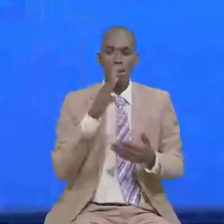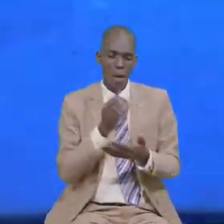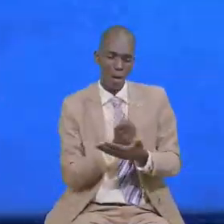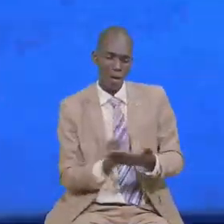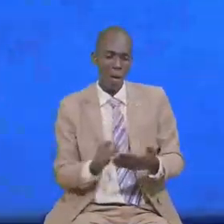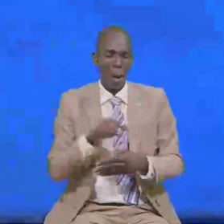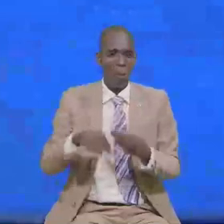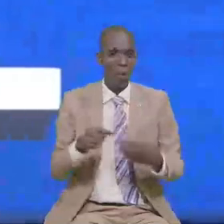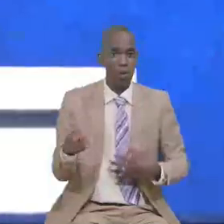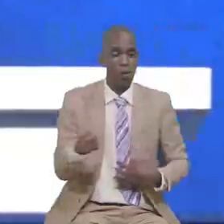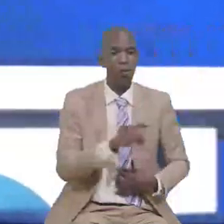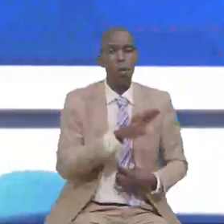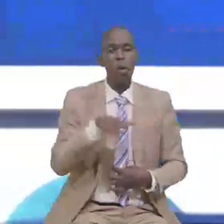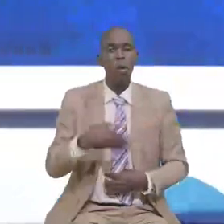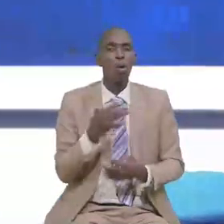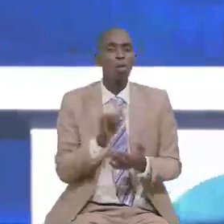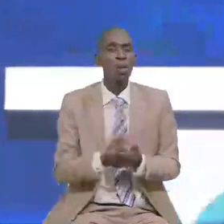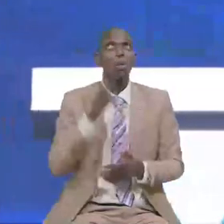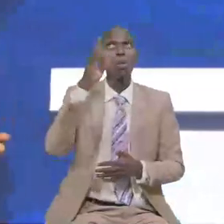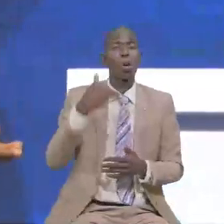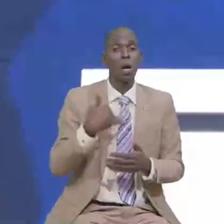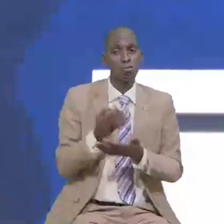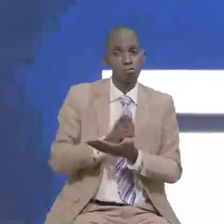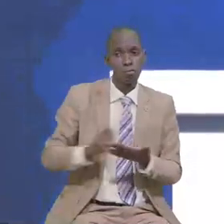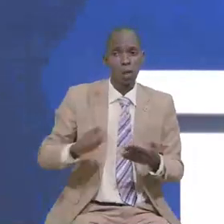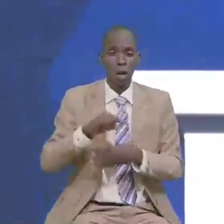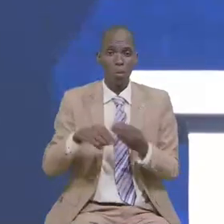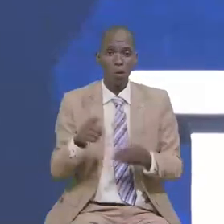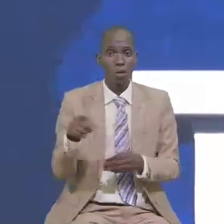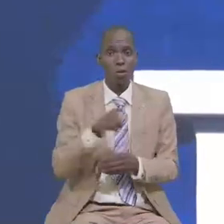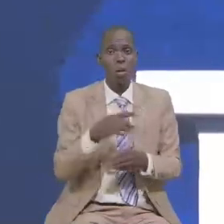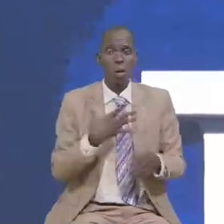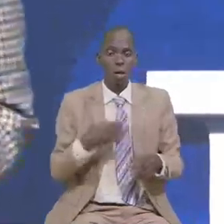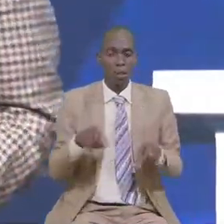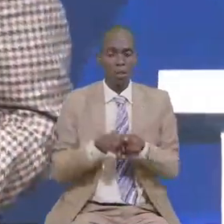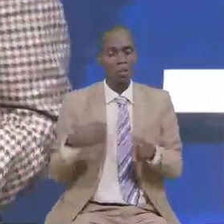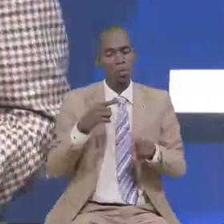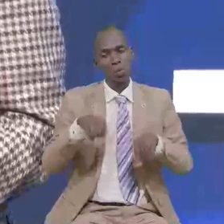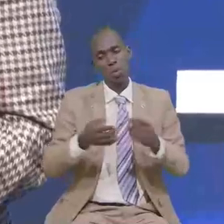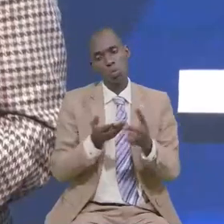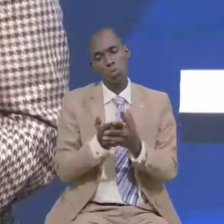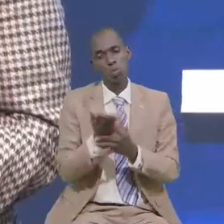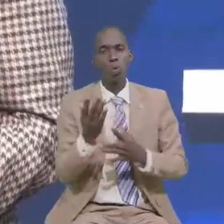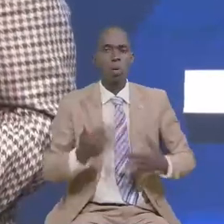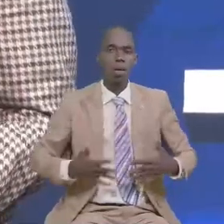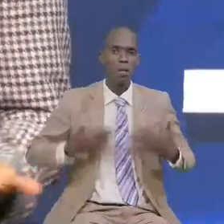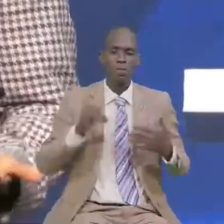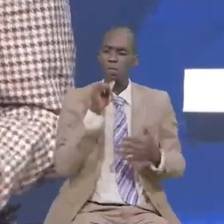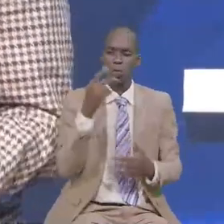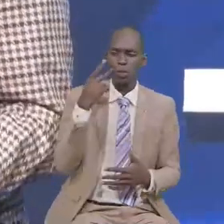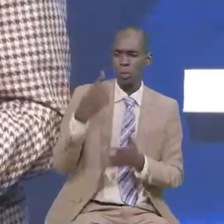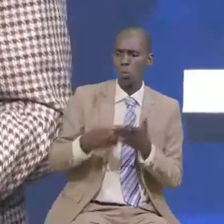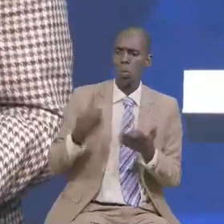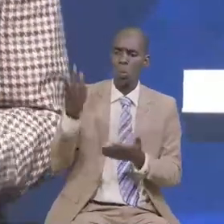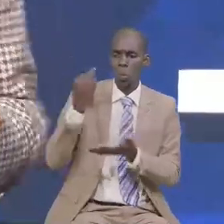ont été écrits sur ta vie, tout ce que Dieu a écrit, comme tu parcours la vie, et on ne